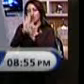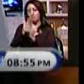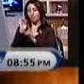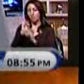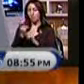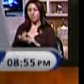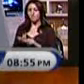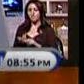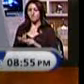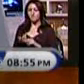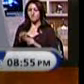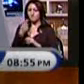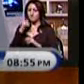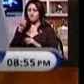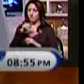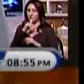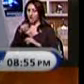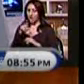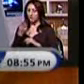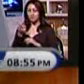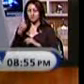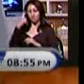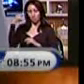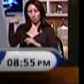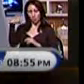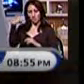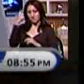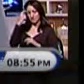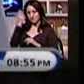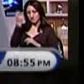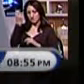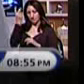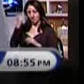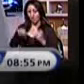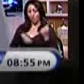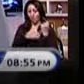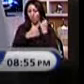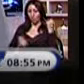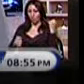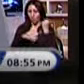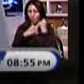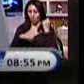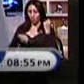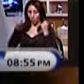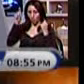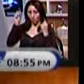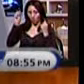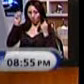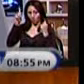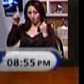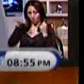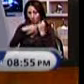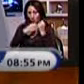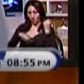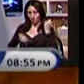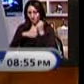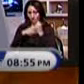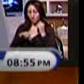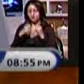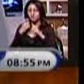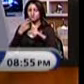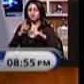مذبحة للثقافة المصرية. يعني يكفي إنه أوبرا باريس تعلق أعمالها الجمعة والسبت.